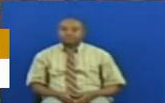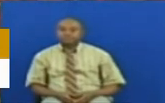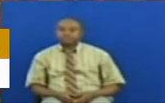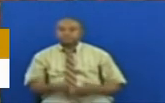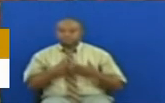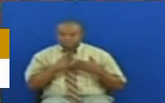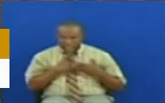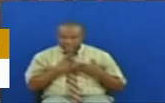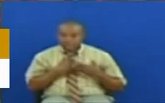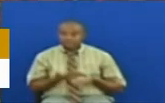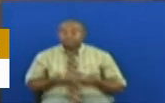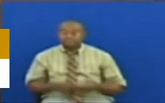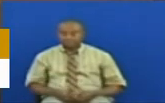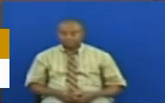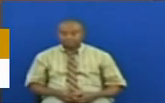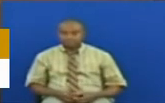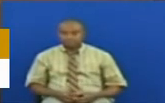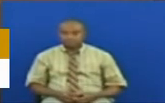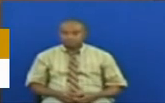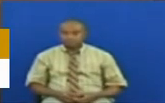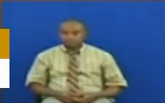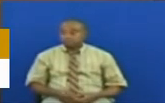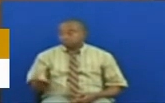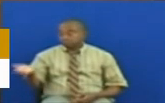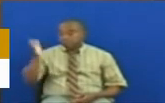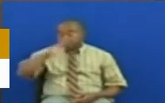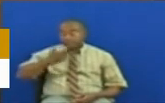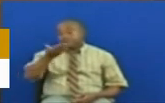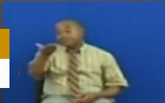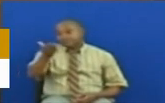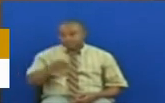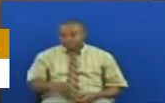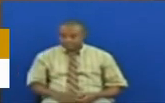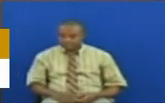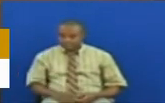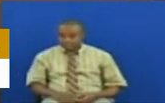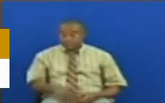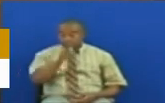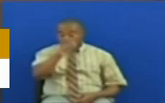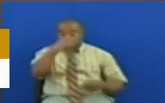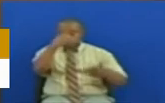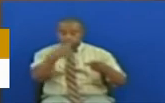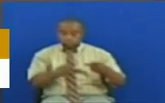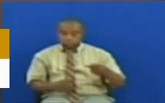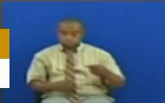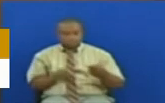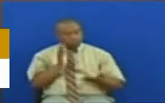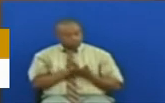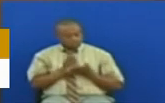Asante sana, nakushukuru kwa hilo. Basi malizia Mheshimiwa Rehani, lakini sasa mtakaowataja, mtakaofuata, kwa kweli